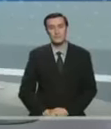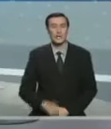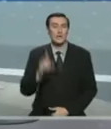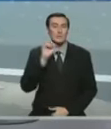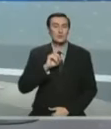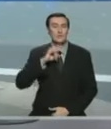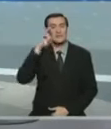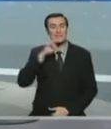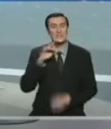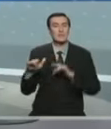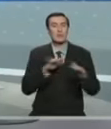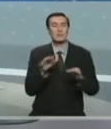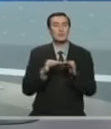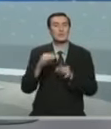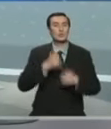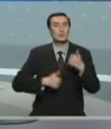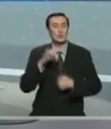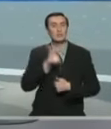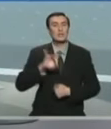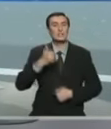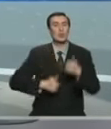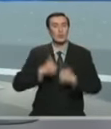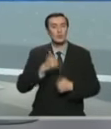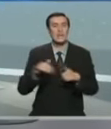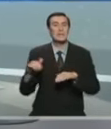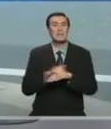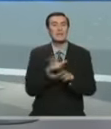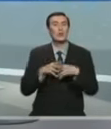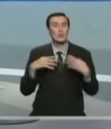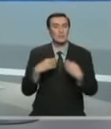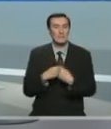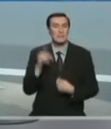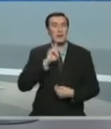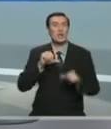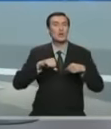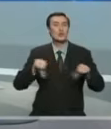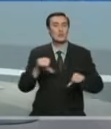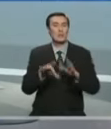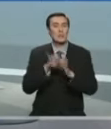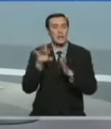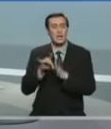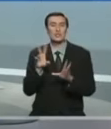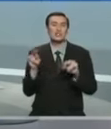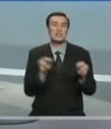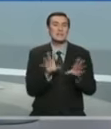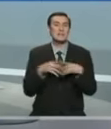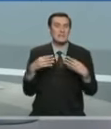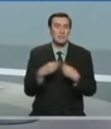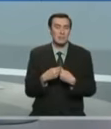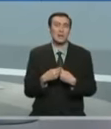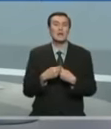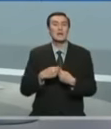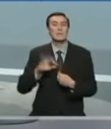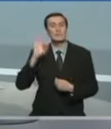Между тем, в стране проходят областные туры республиканского конкурса «Мирелиот Басен». Пока жюри отбирает счастливые семейные пары,